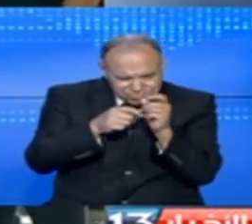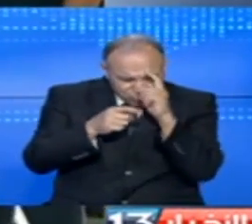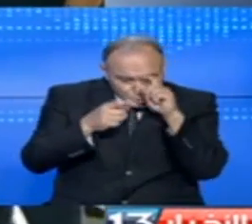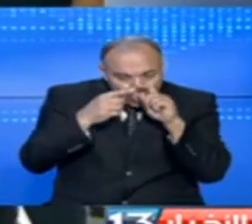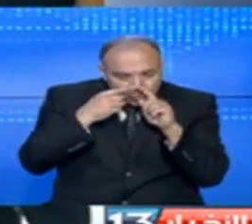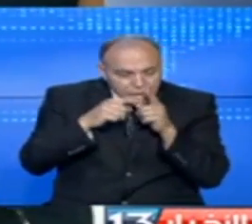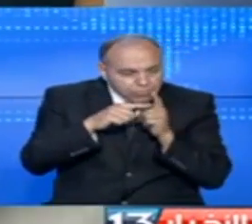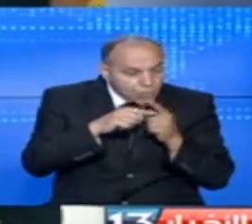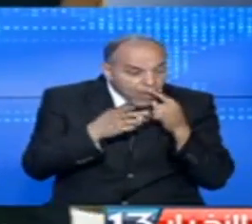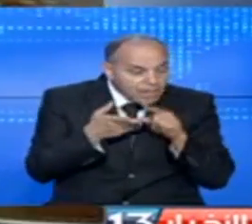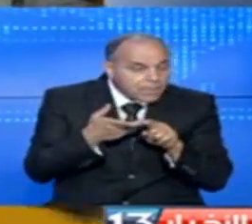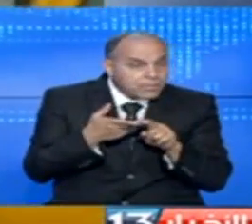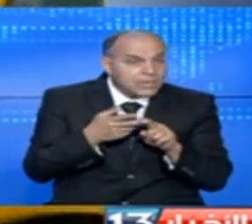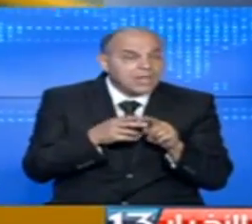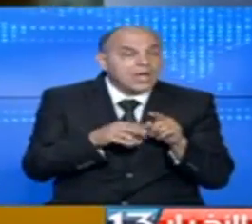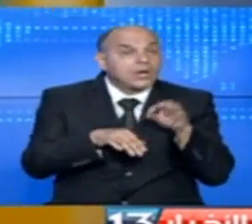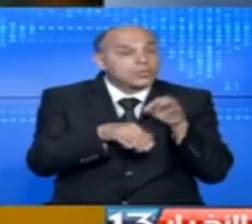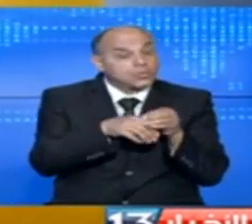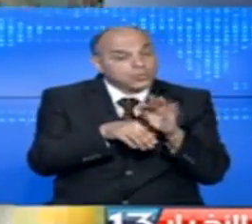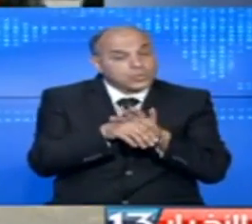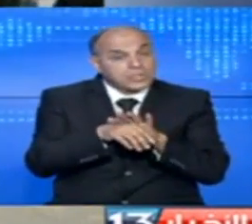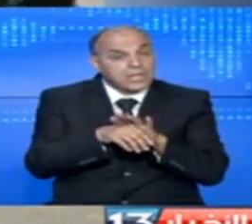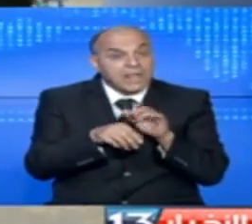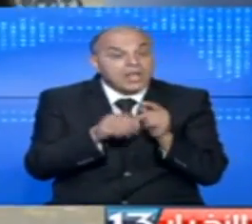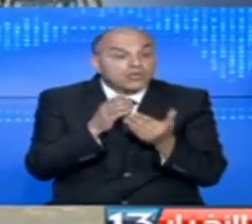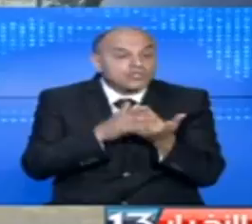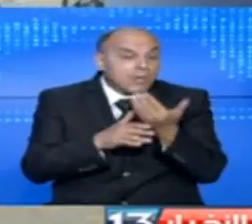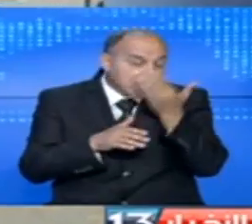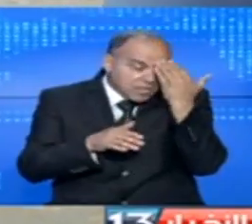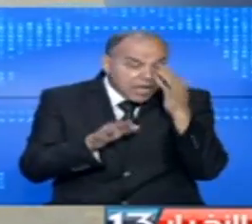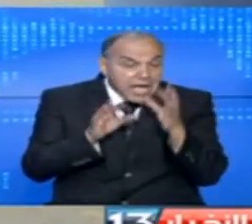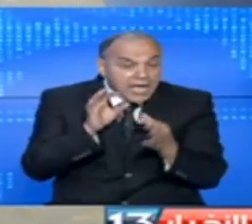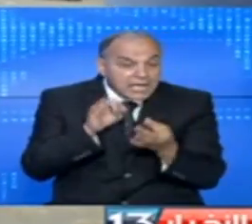التحاليل الإيجابية المصابة بكوفيد 19